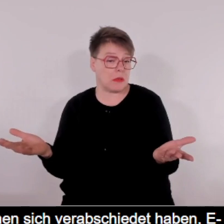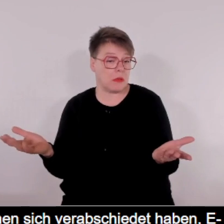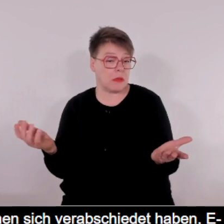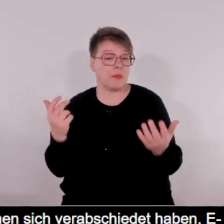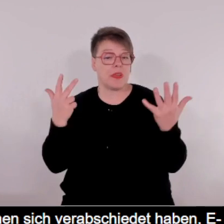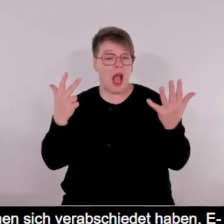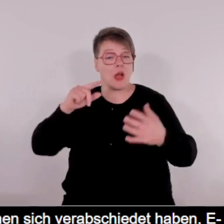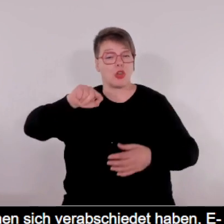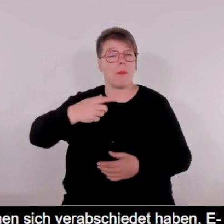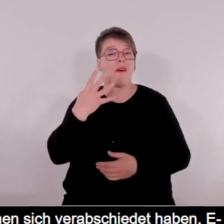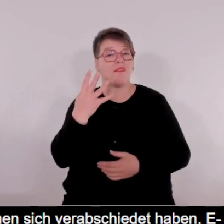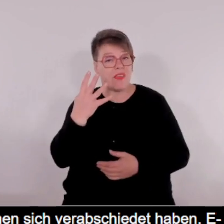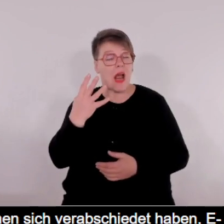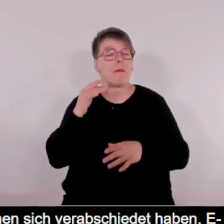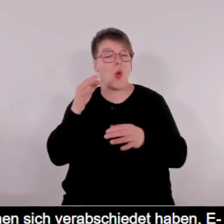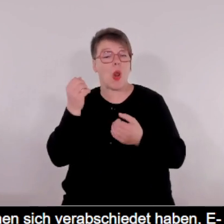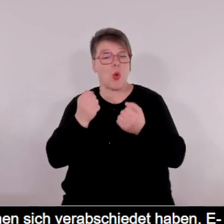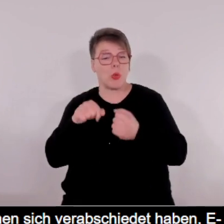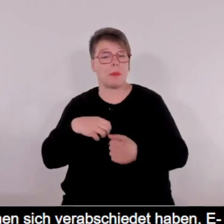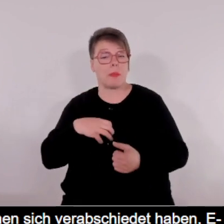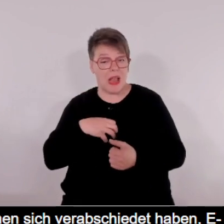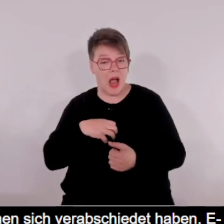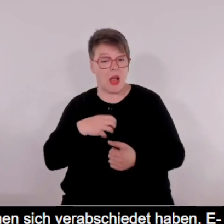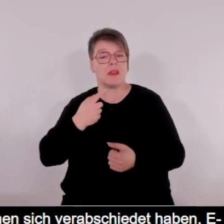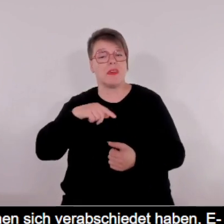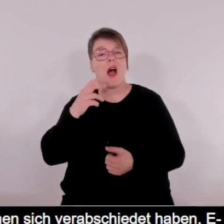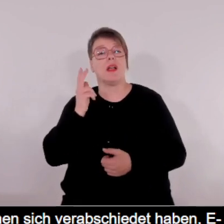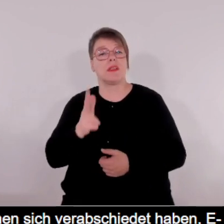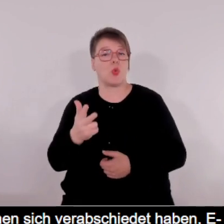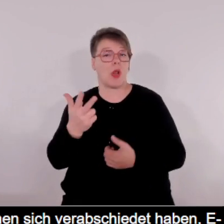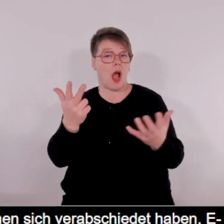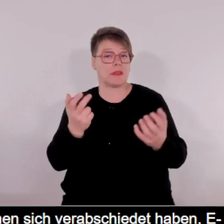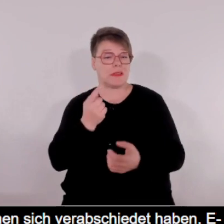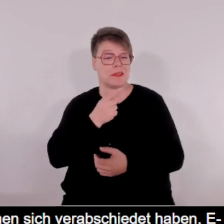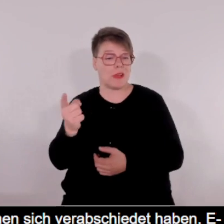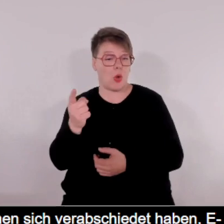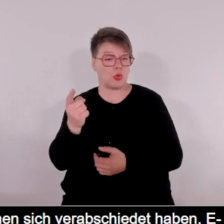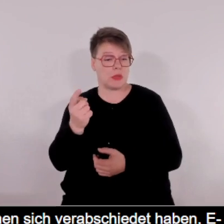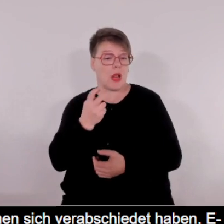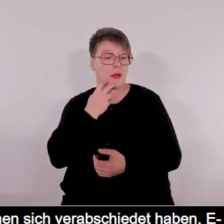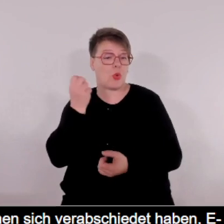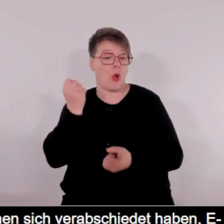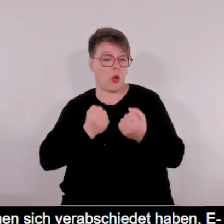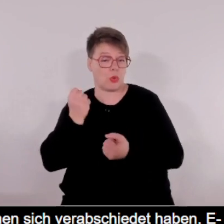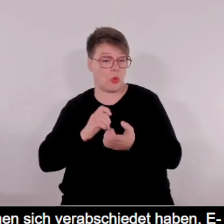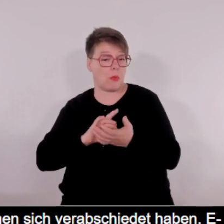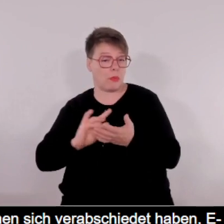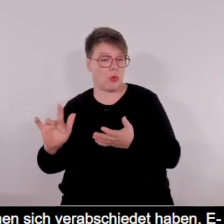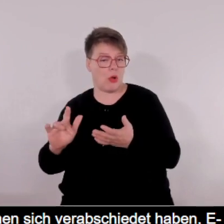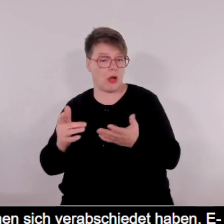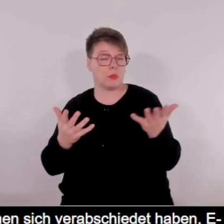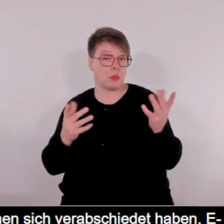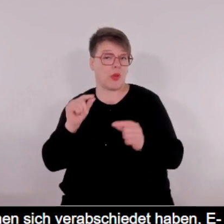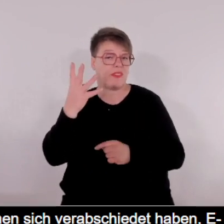2 Prozent, also hier deutlich hinter den Erwartungen zurückgeblieben. Bayern hat hier auch in den letzten Jahren am